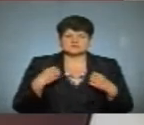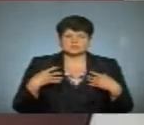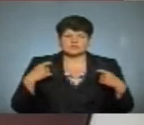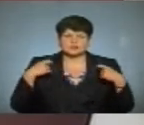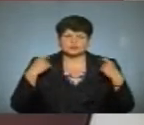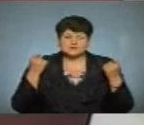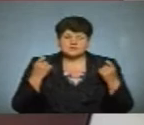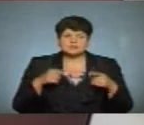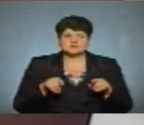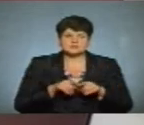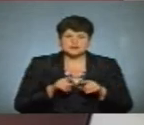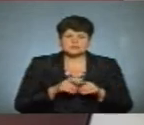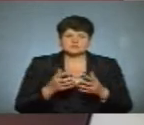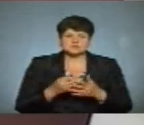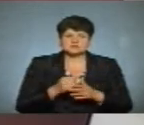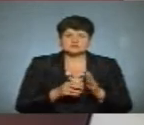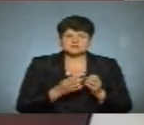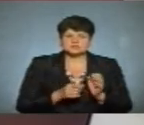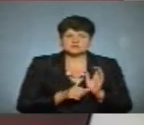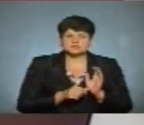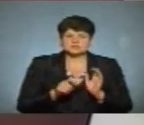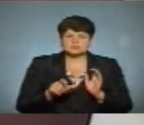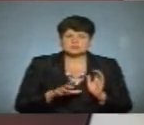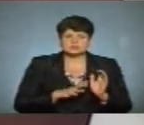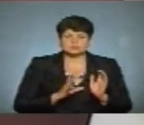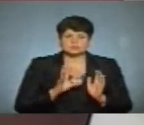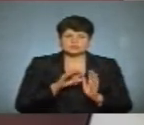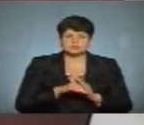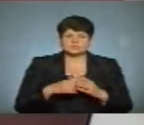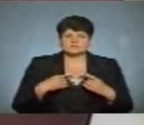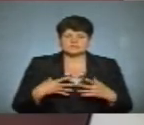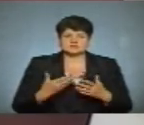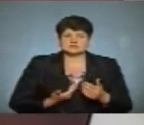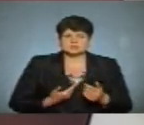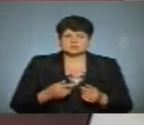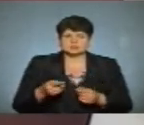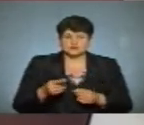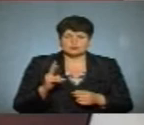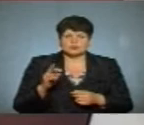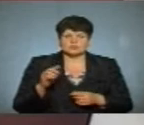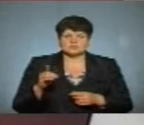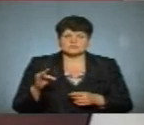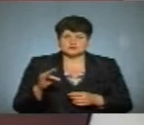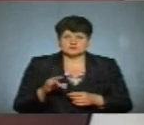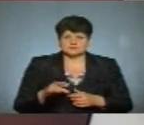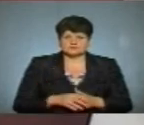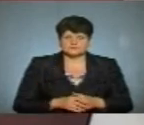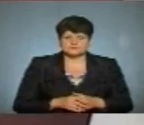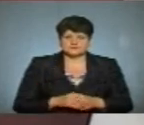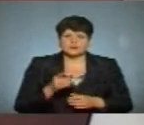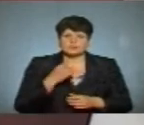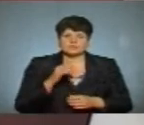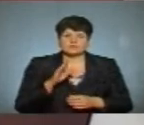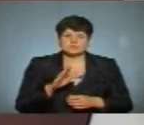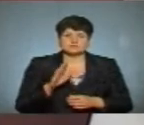Також COVID-19 виявили ще в 6 людей, які були на святкуванні. Це жителі Тернополя та Козівського району. За словами